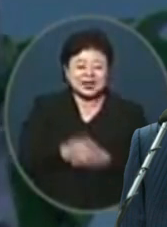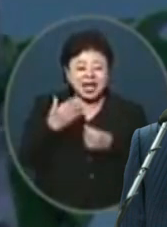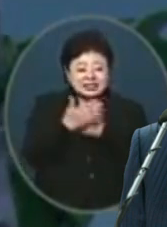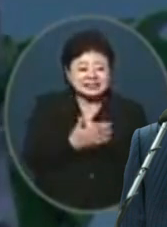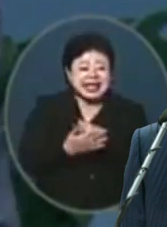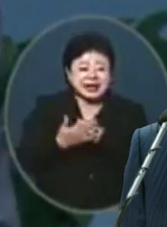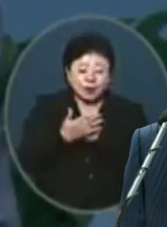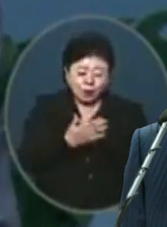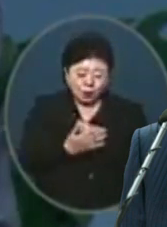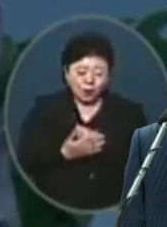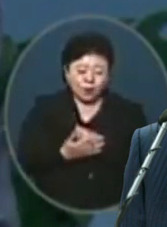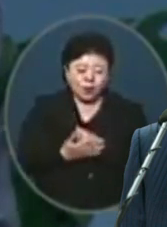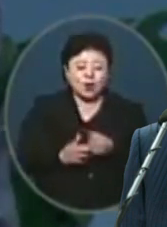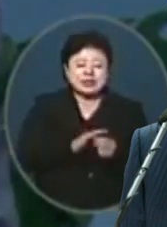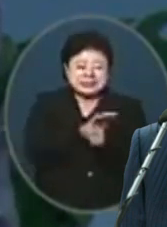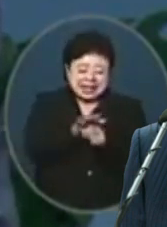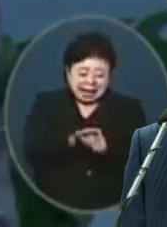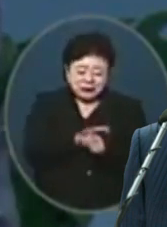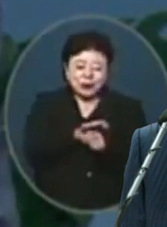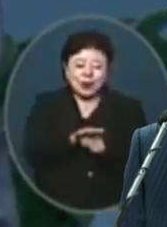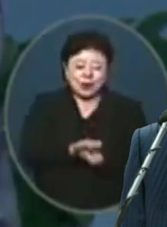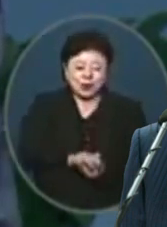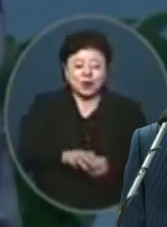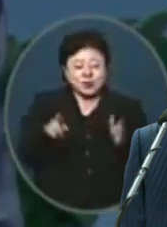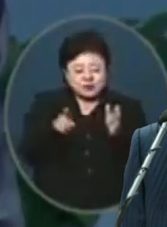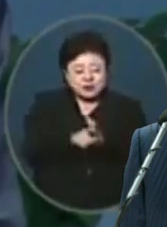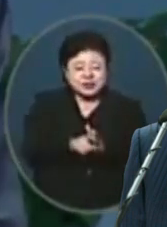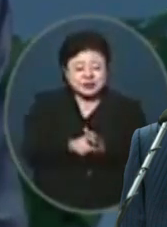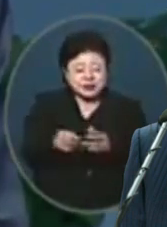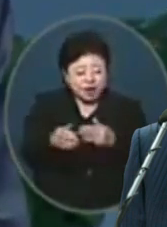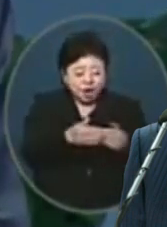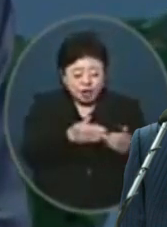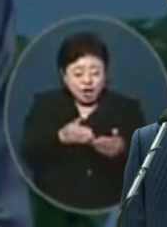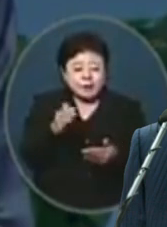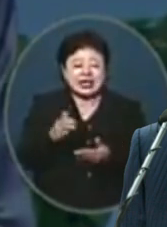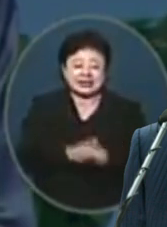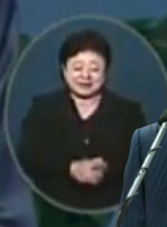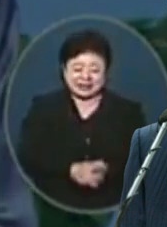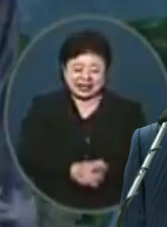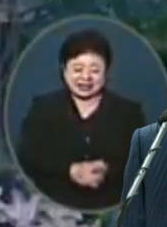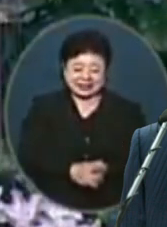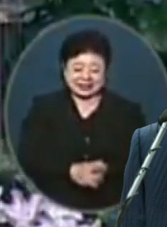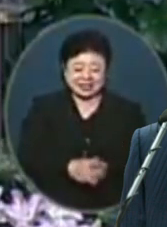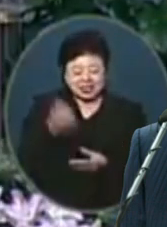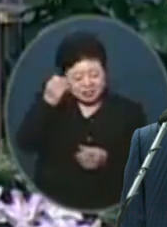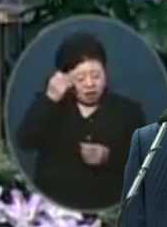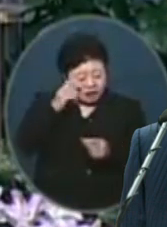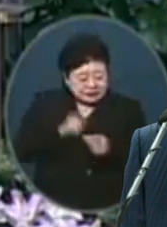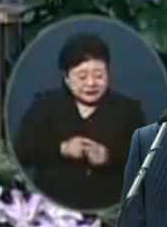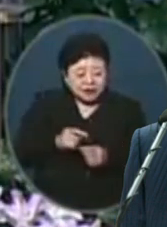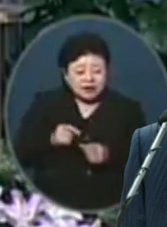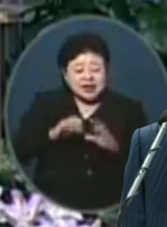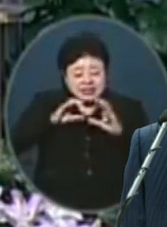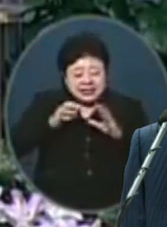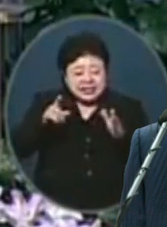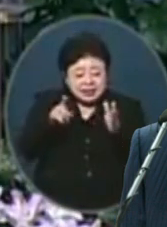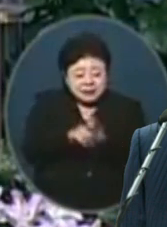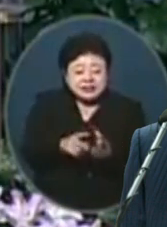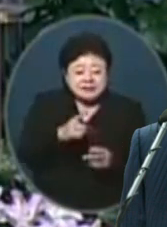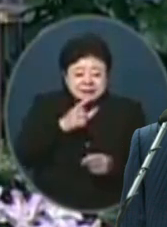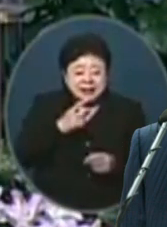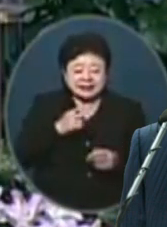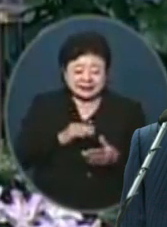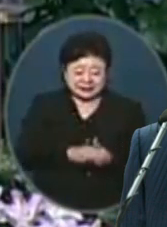은혜도 사랑도 믿음으로 체험해야 되는 것입니다. 영적 세계는 오직 믿음만으로 연결이